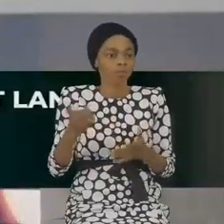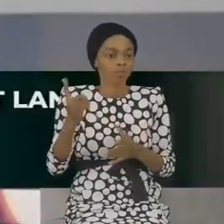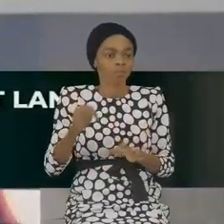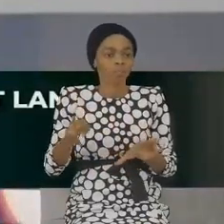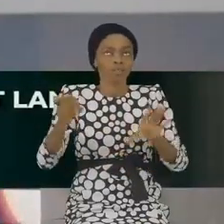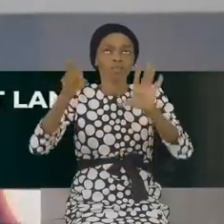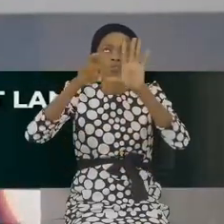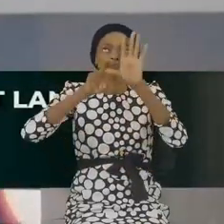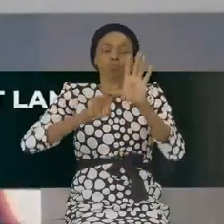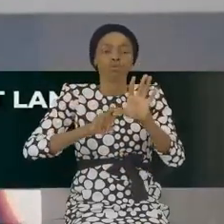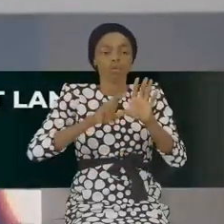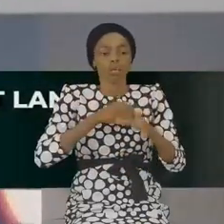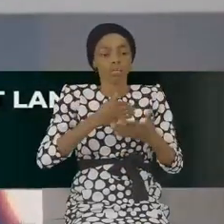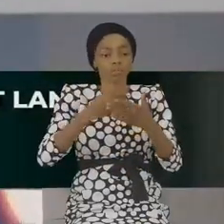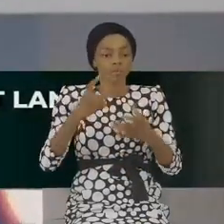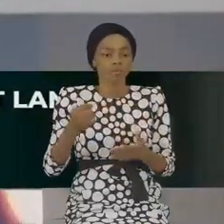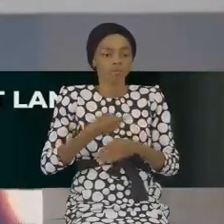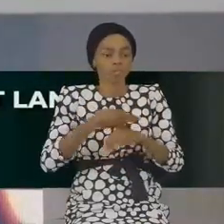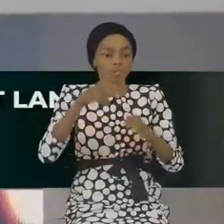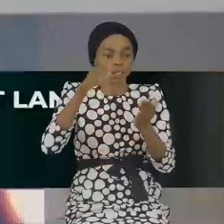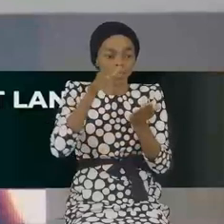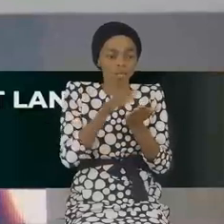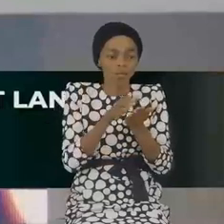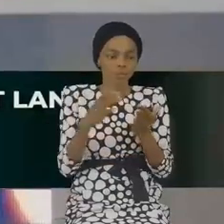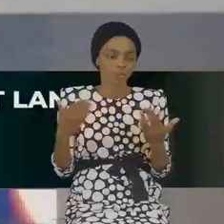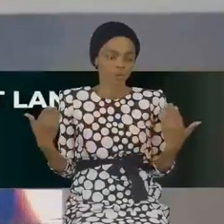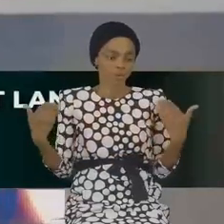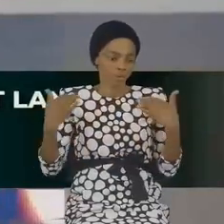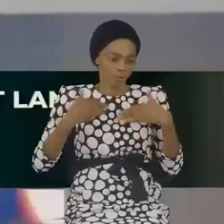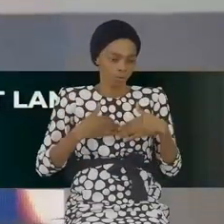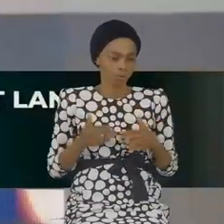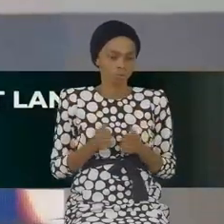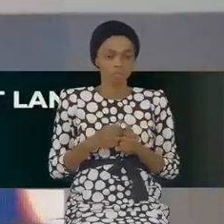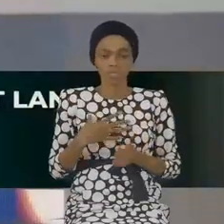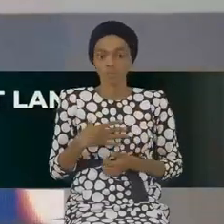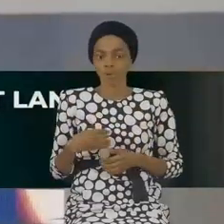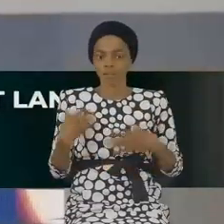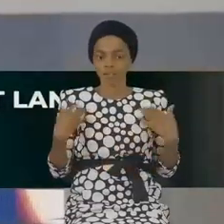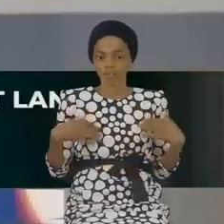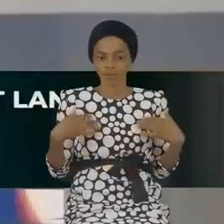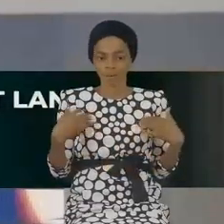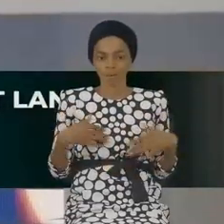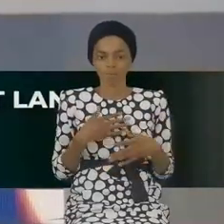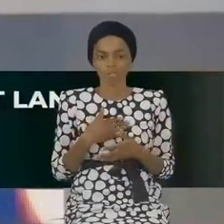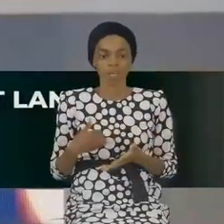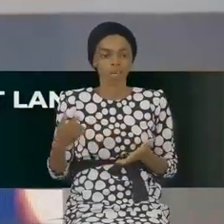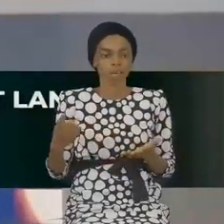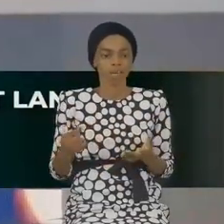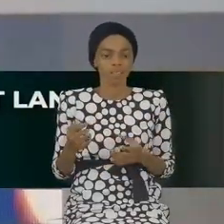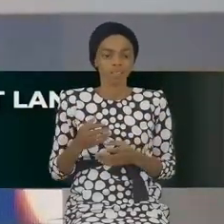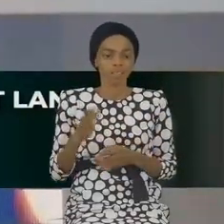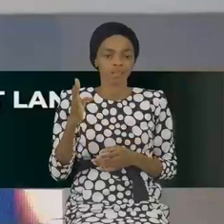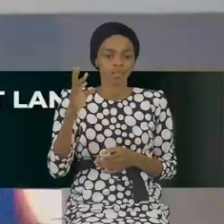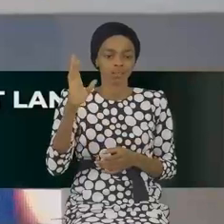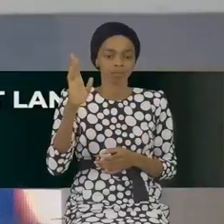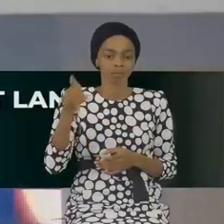l'agneau, revêtus de robes blanches et des palmes dans leurs mains. Et ils criaient, verset 10,